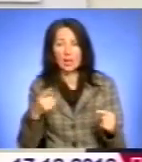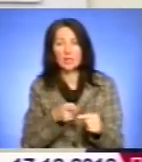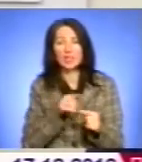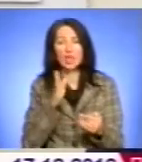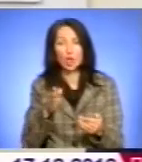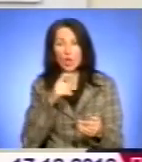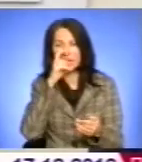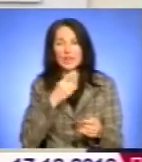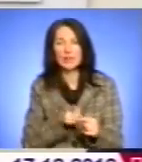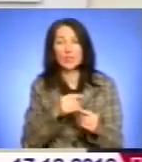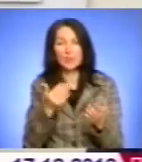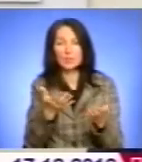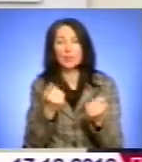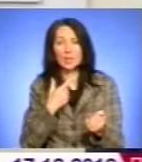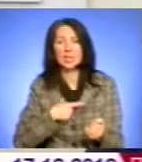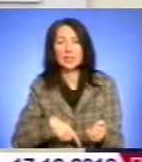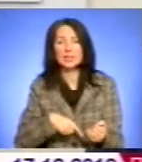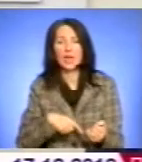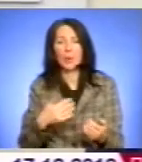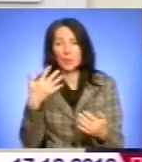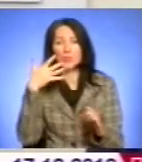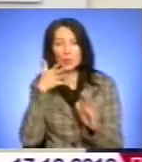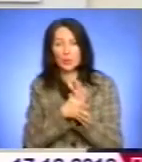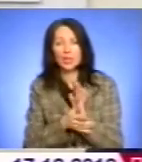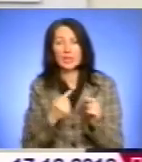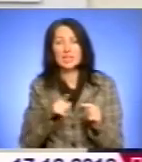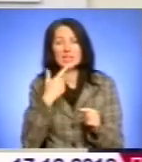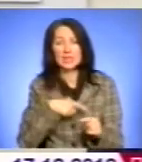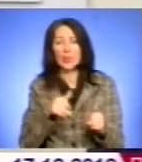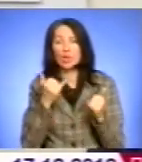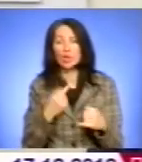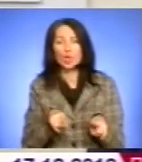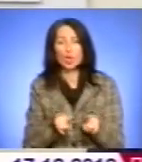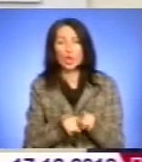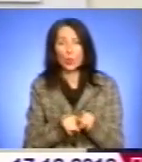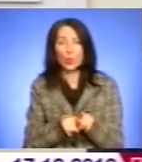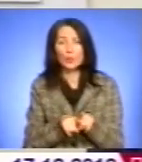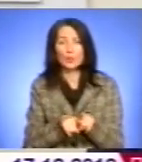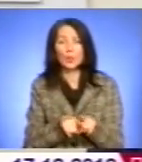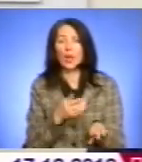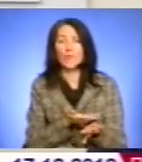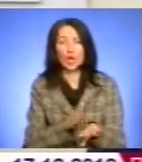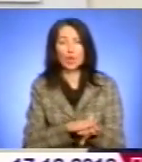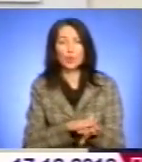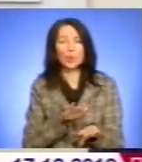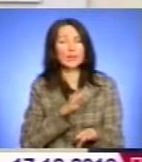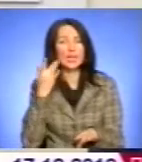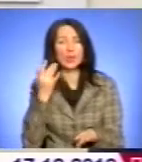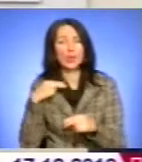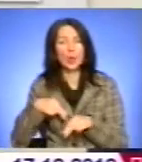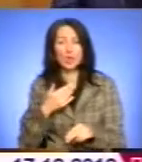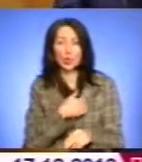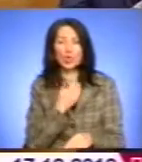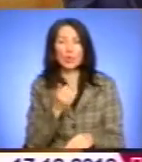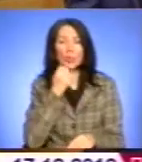який ви сприймаєте на себе, пропускаєте через себе. І сьогодні за таку важку і нелегку працю я хочу вам